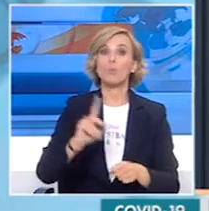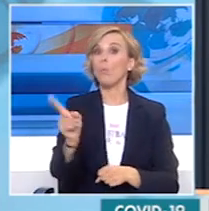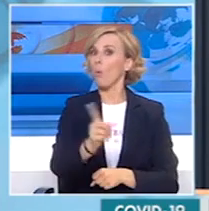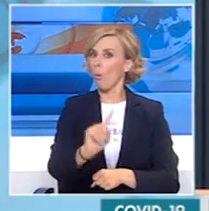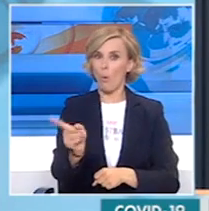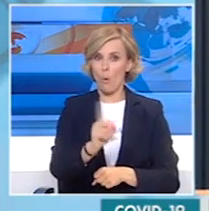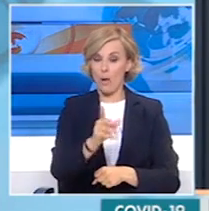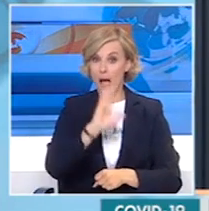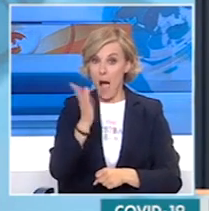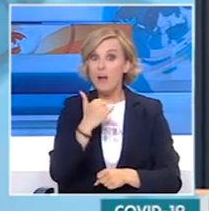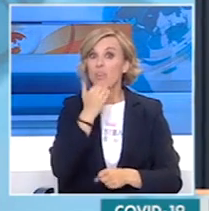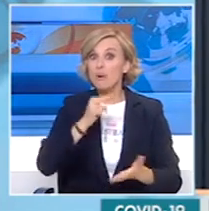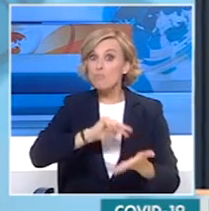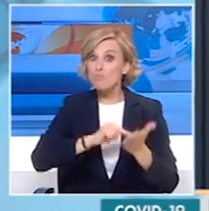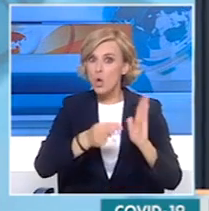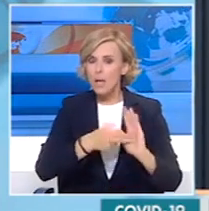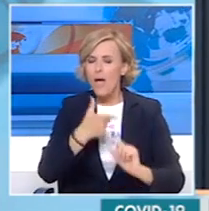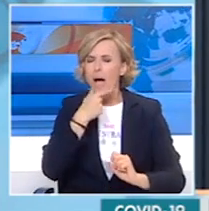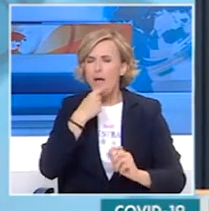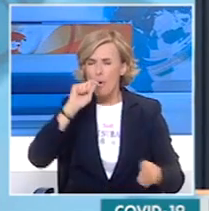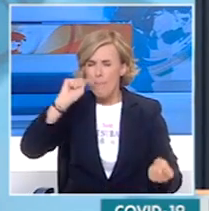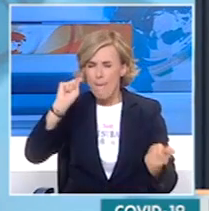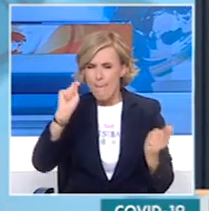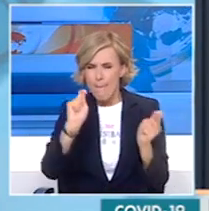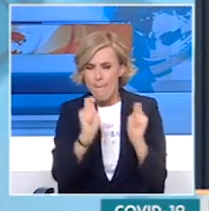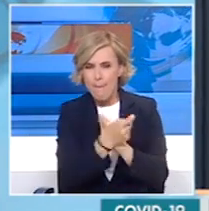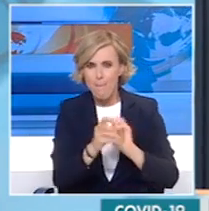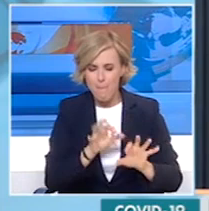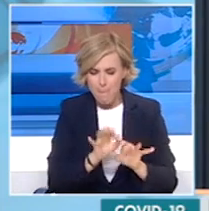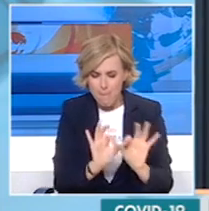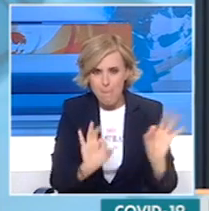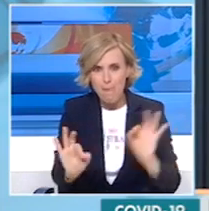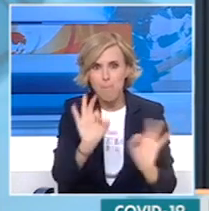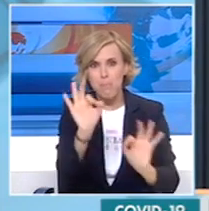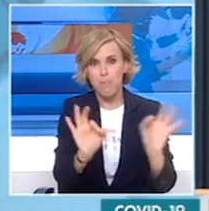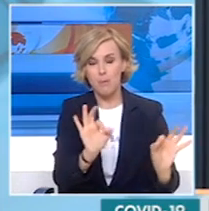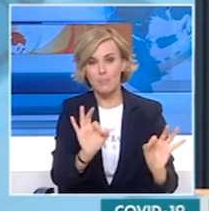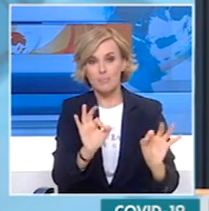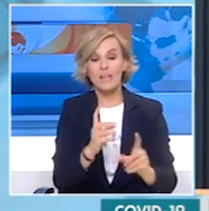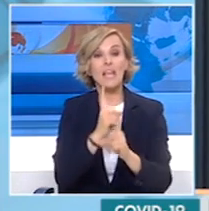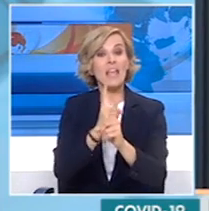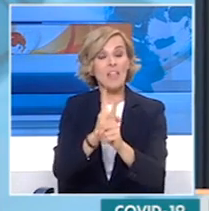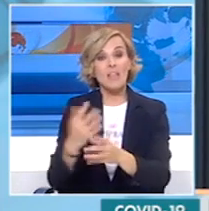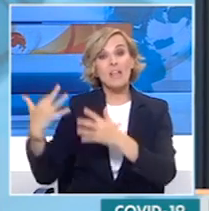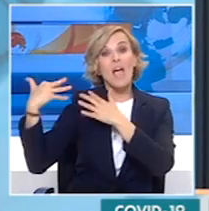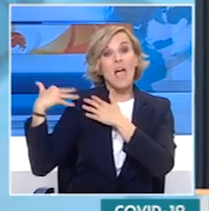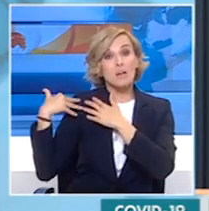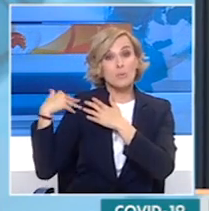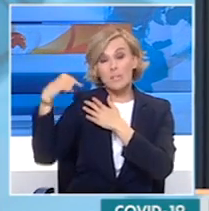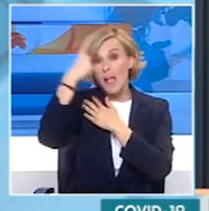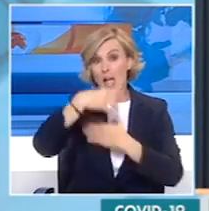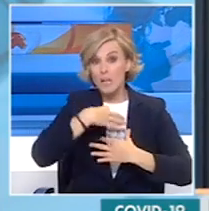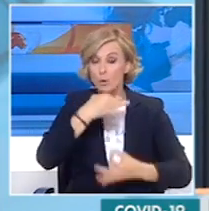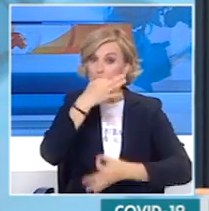γρήγορα, αν δεν προσέξουμε, μπορεί να αλλάξει. Αξιωματούχοι του Παγκόσμιου Οργανισμού Υγείας και του Ευρωπαϊκού CDC δήλωσαν το